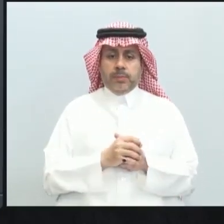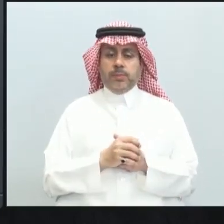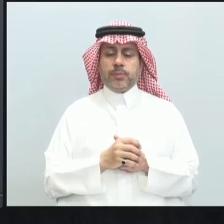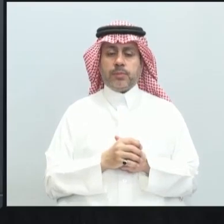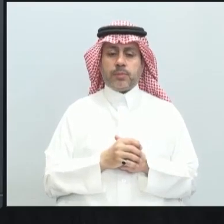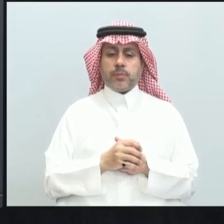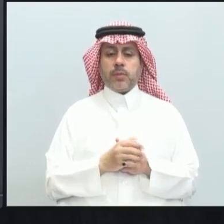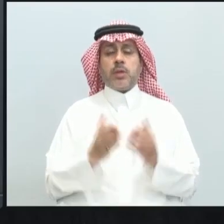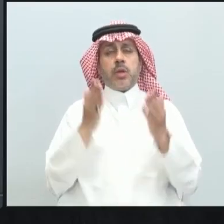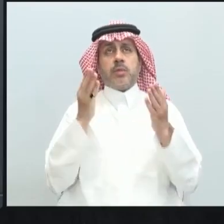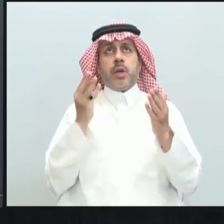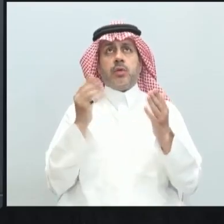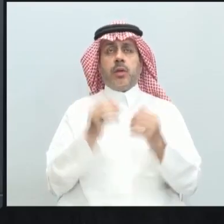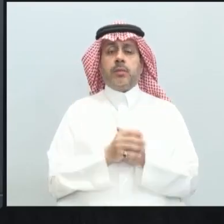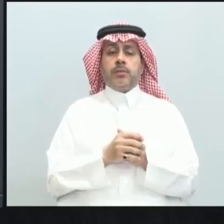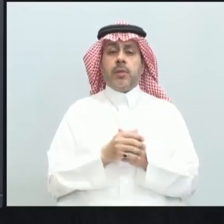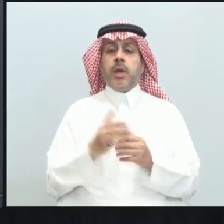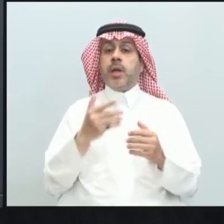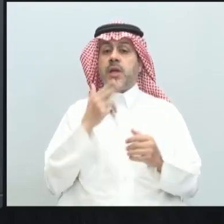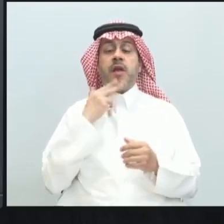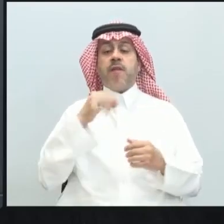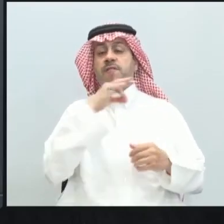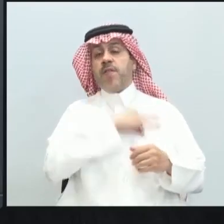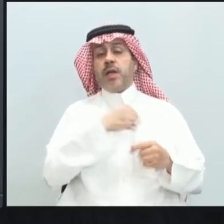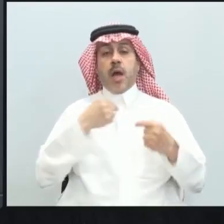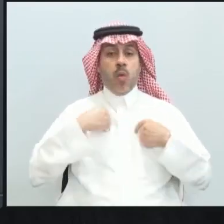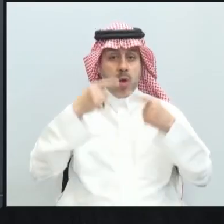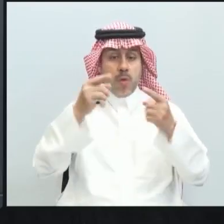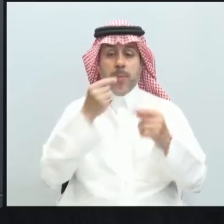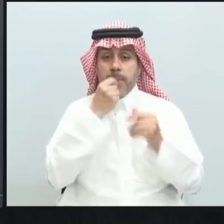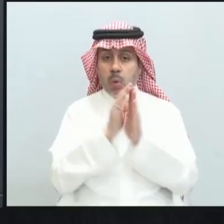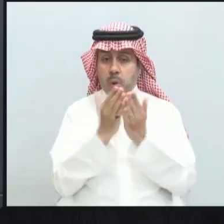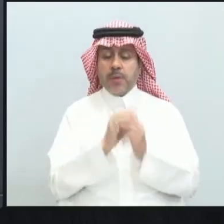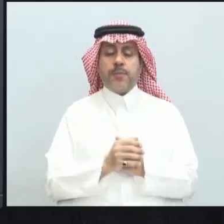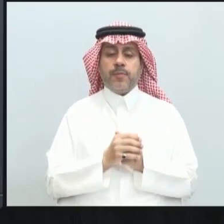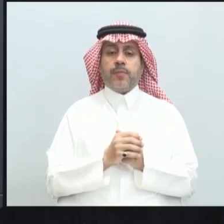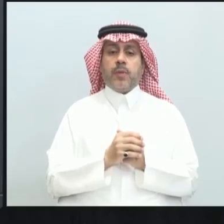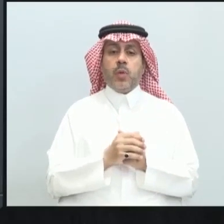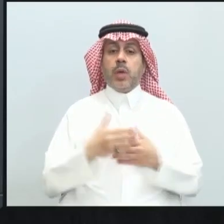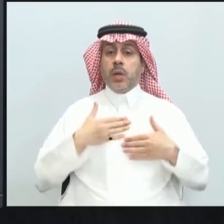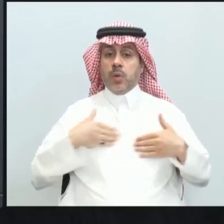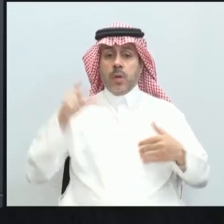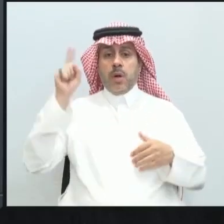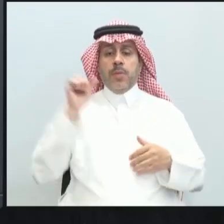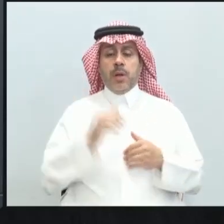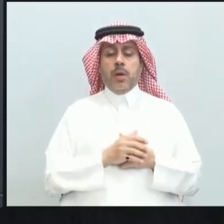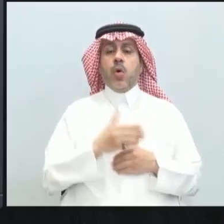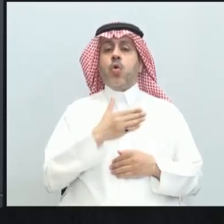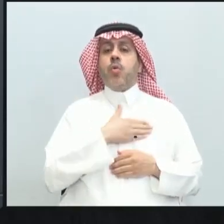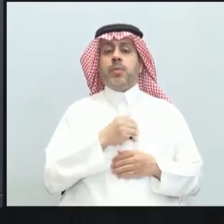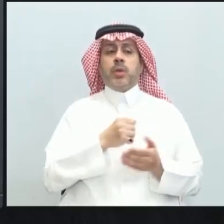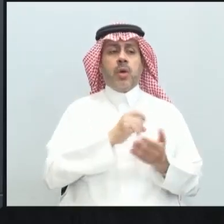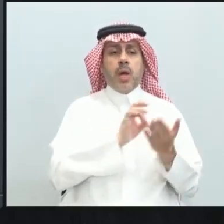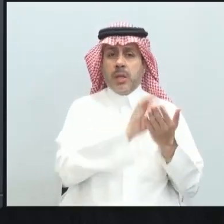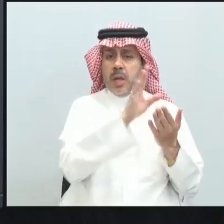جوارحنا اسال الله جل وعلا ان ينفعني واياكم بكتابه الكريم وان يكون ربيع قلوبنا وجلاء احزاننا